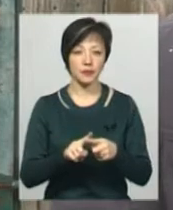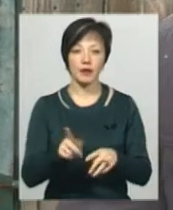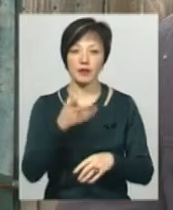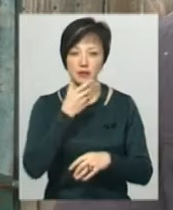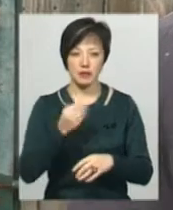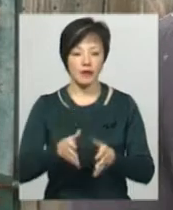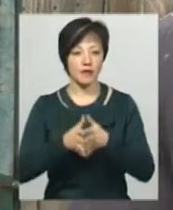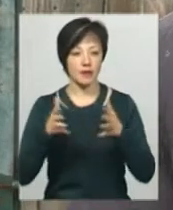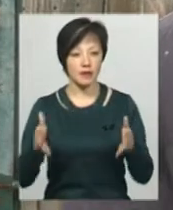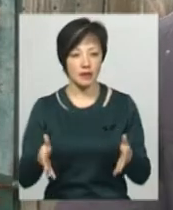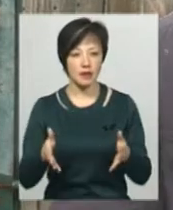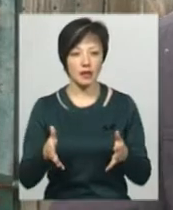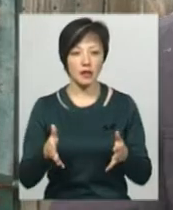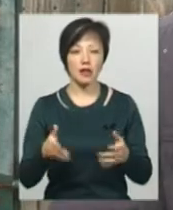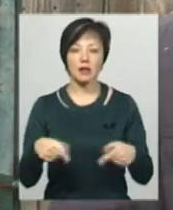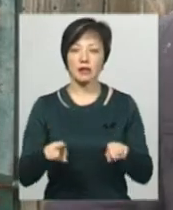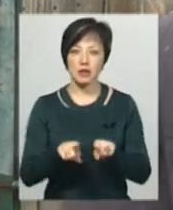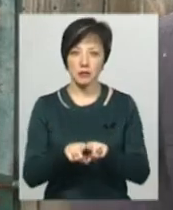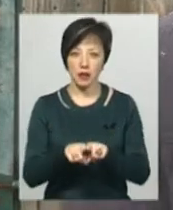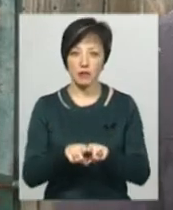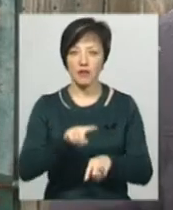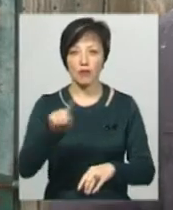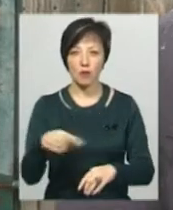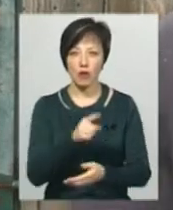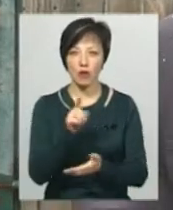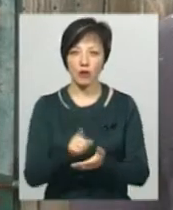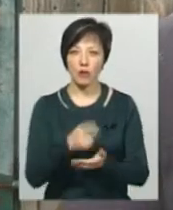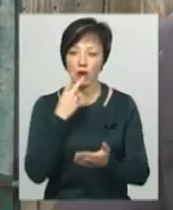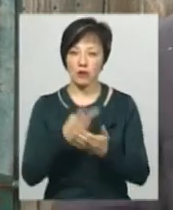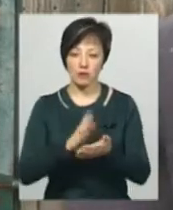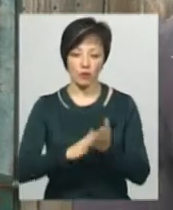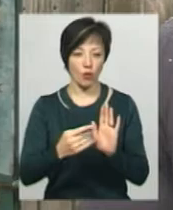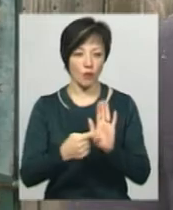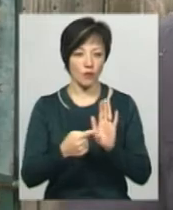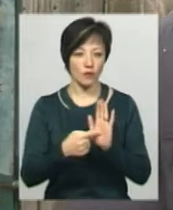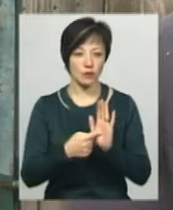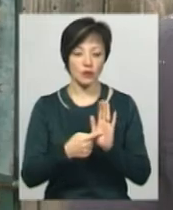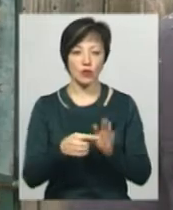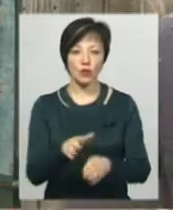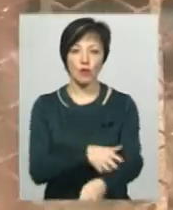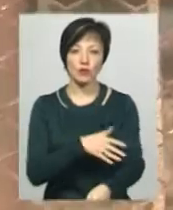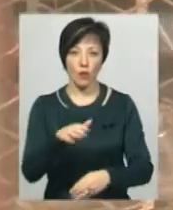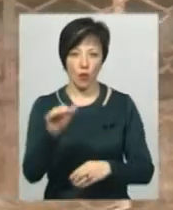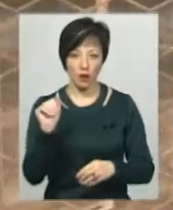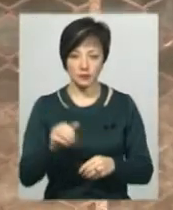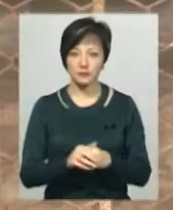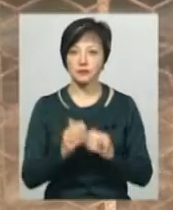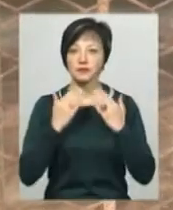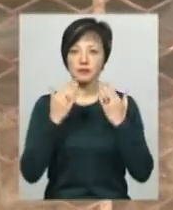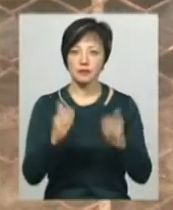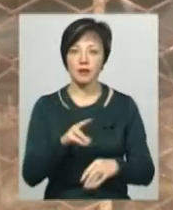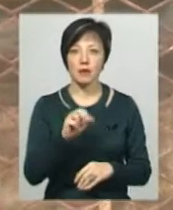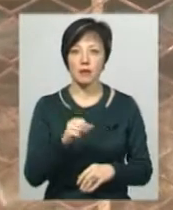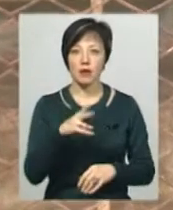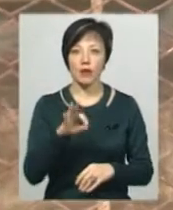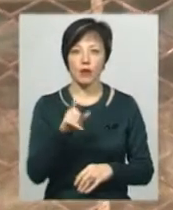і великі. Ну, вони так само, у них вимога, щоб я вже показав договір довгострокової оренди. Звернення Сергія